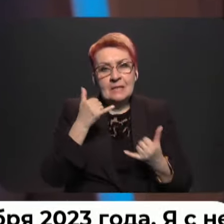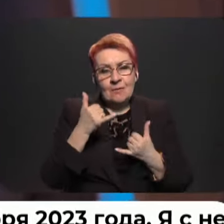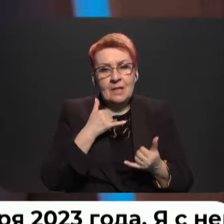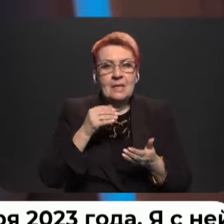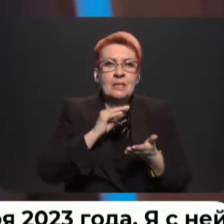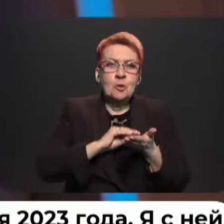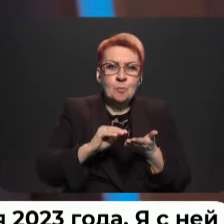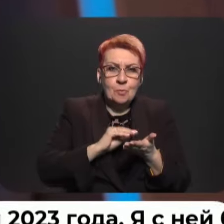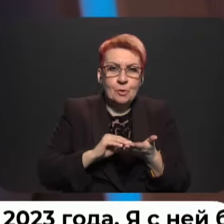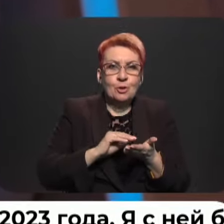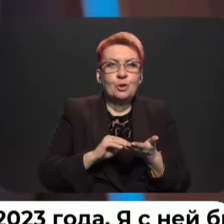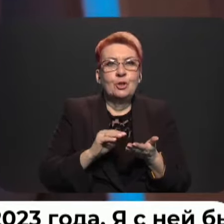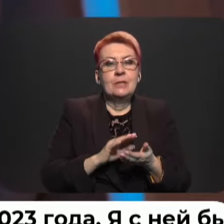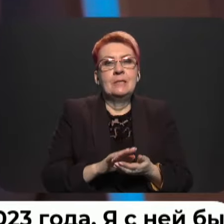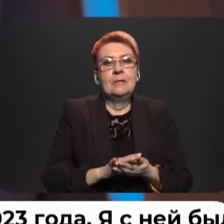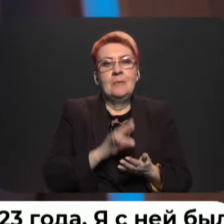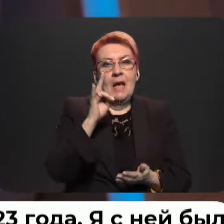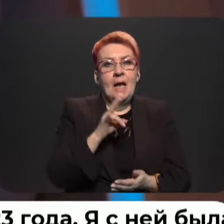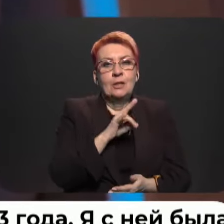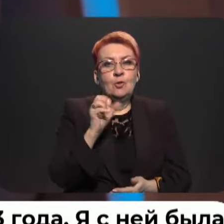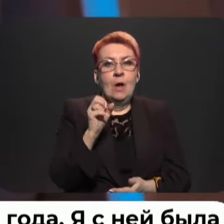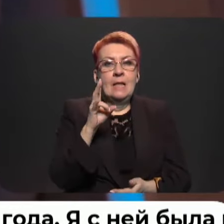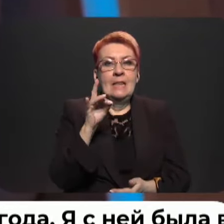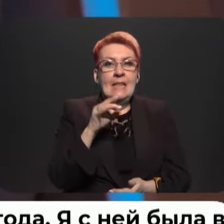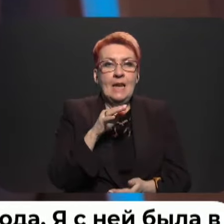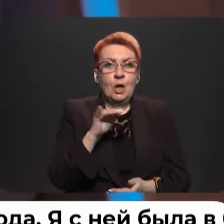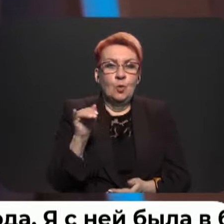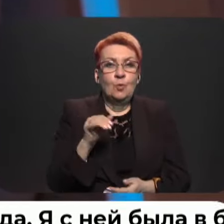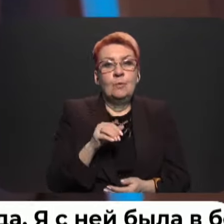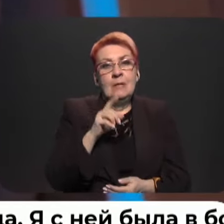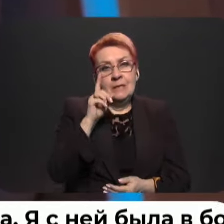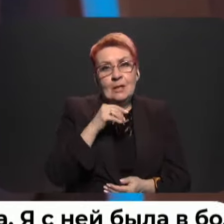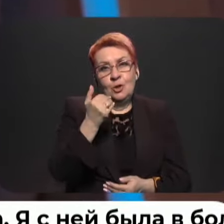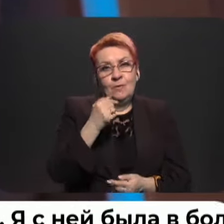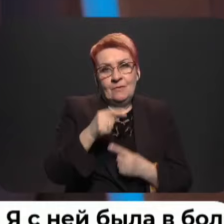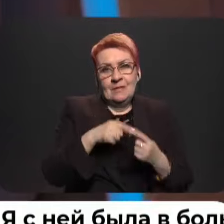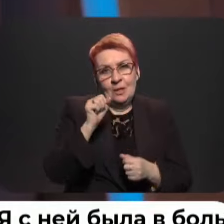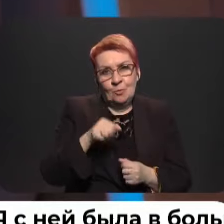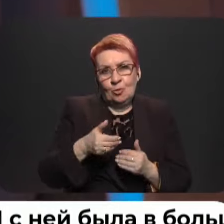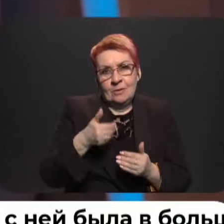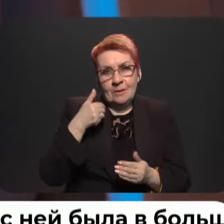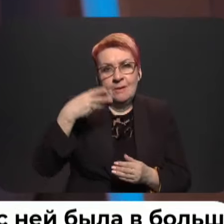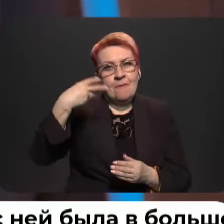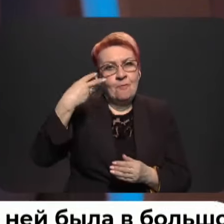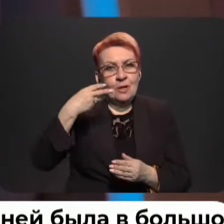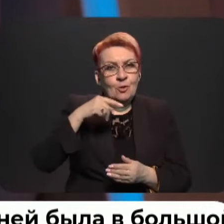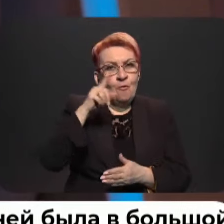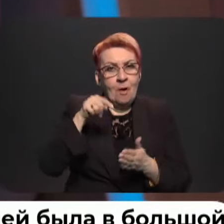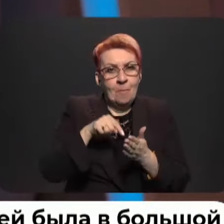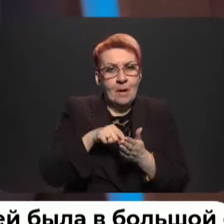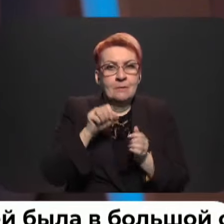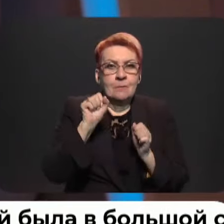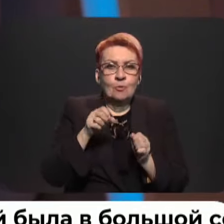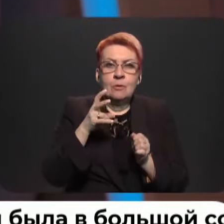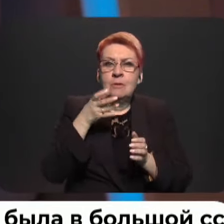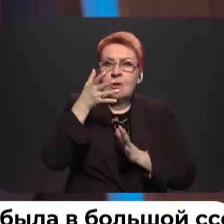ваши вопросы отцу Андрею, мы их очень ждем. А также помните, что вы всегда можете записать заранее и прислать к нам свой видео-вопрос на номер WhatsApp.